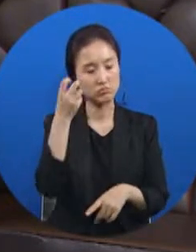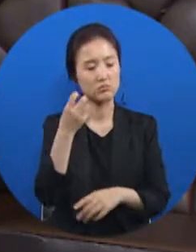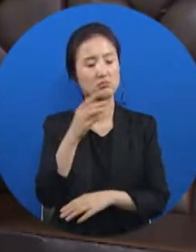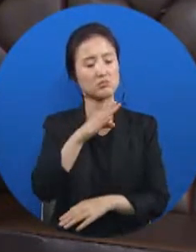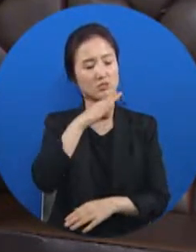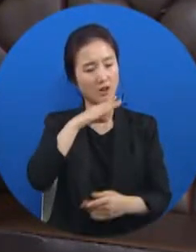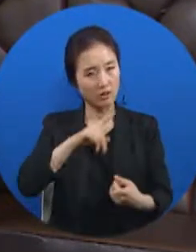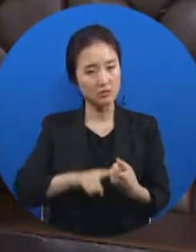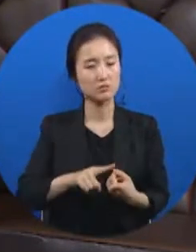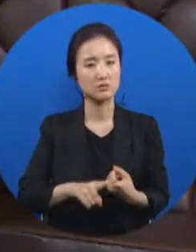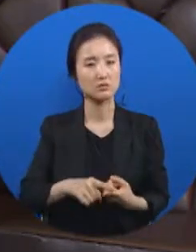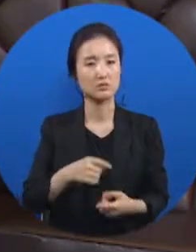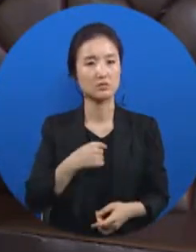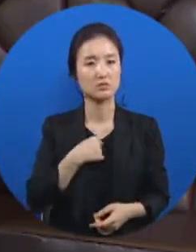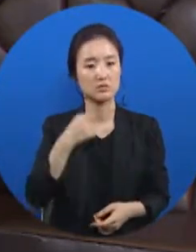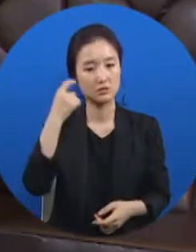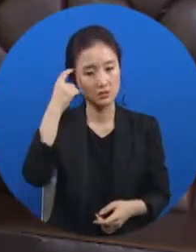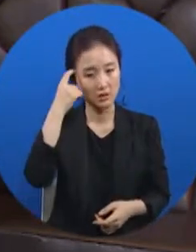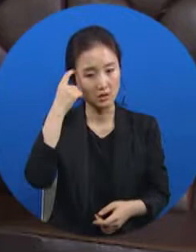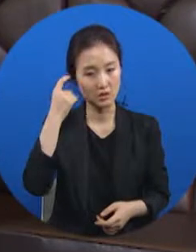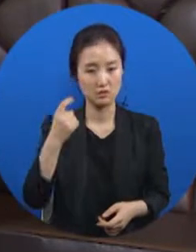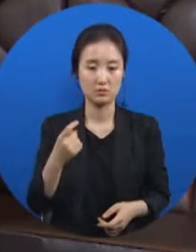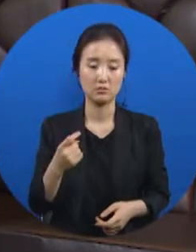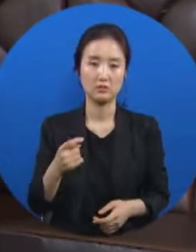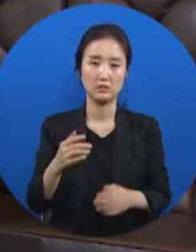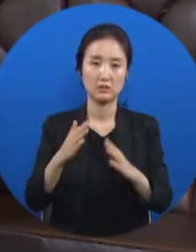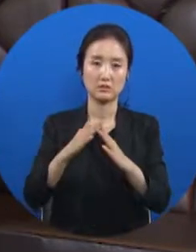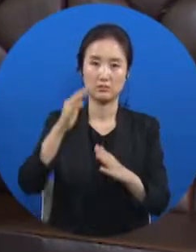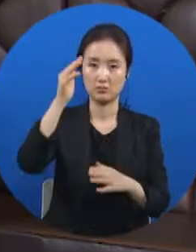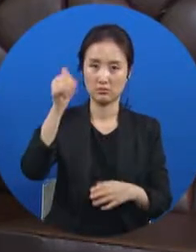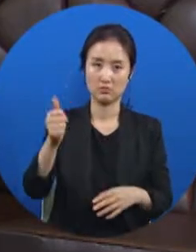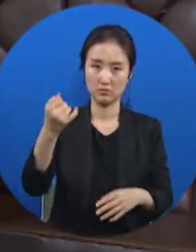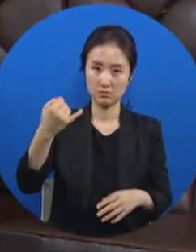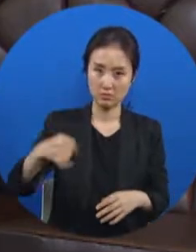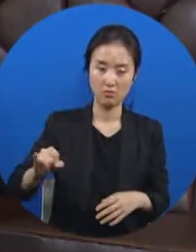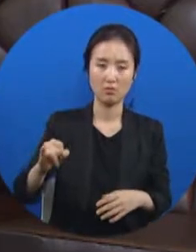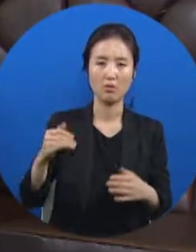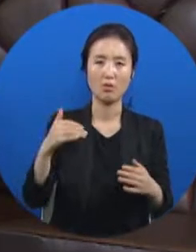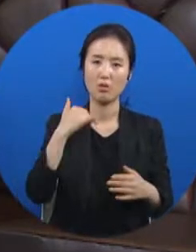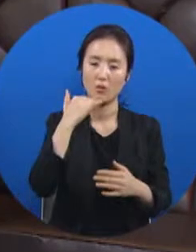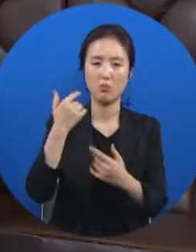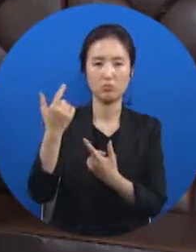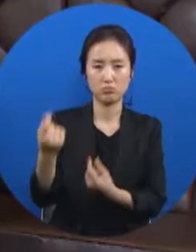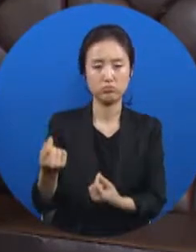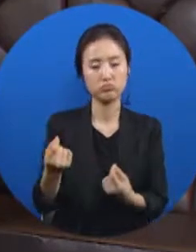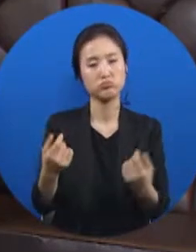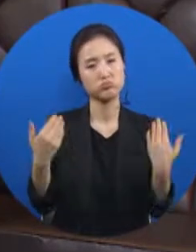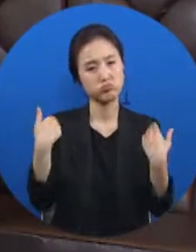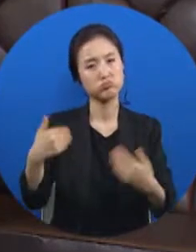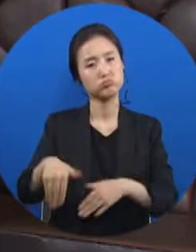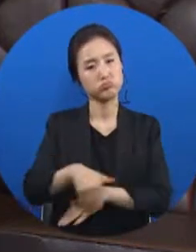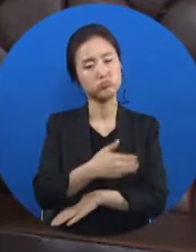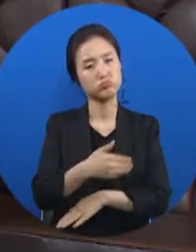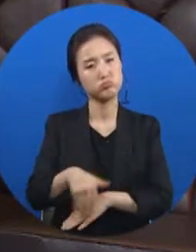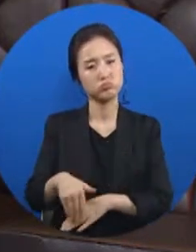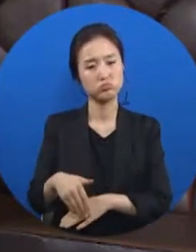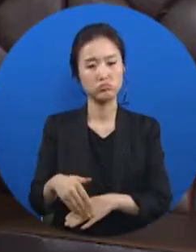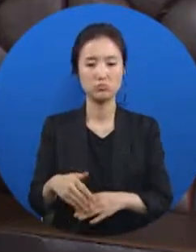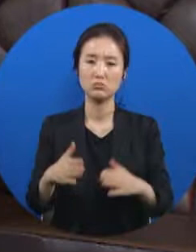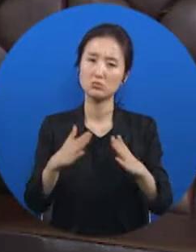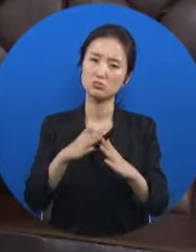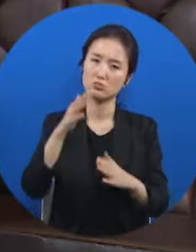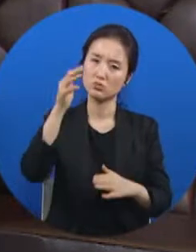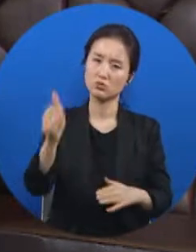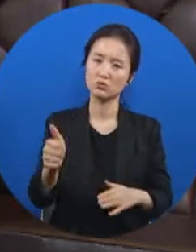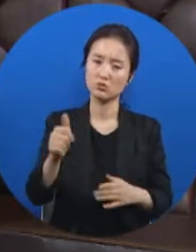아주머니, 그또 딸도 저랑 같은 학년이고 뭐 같이 뭐 학교 다니고 뭐 주인 댁뭐 이런 게